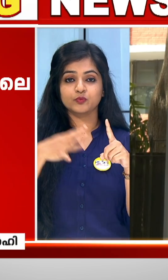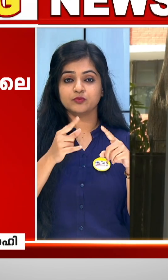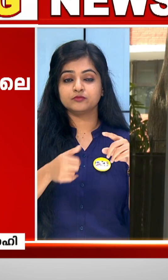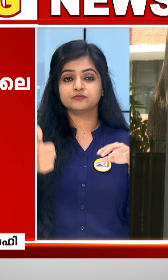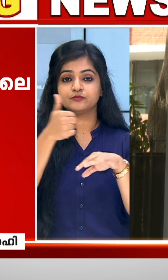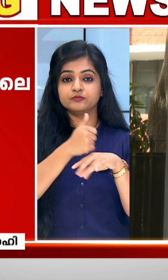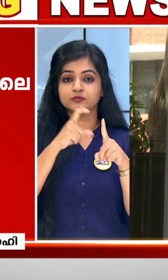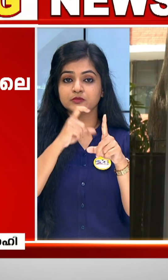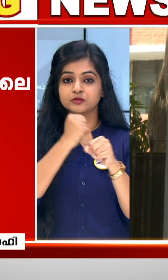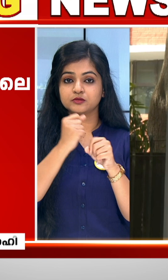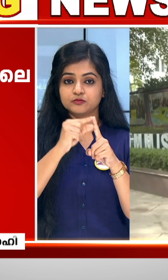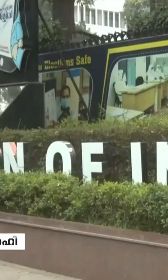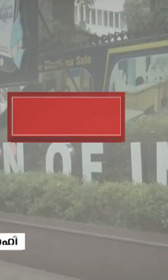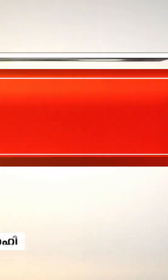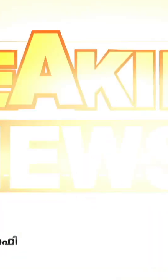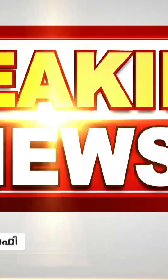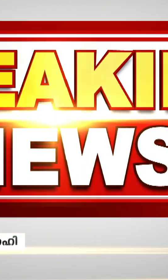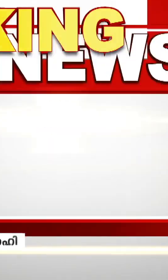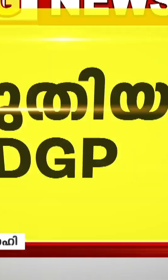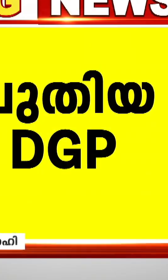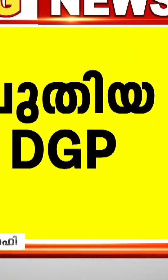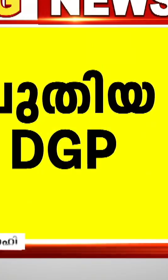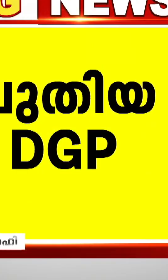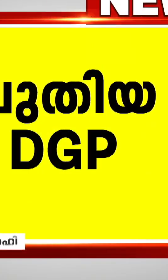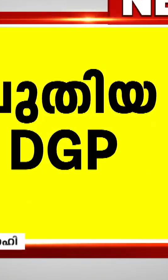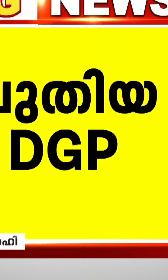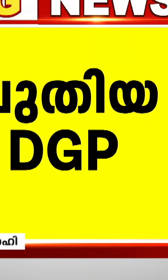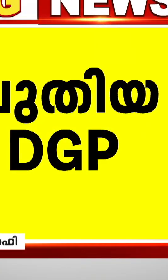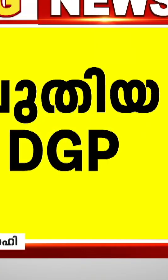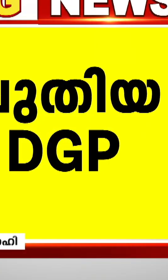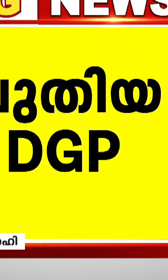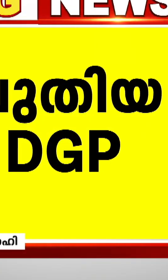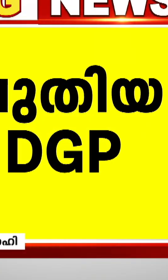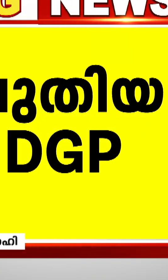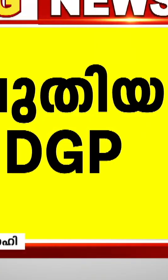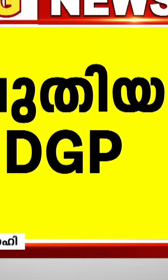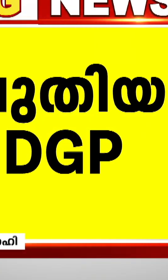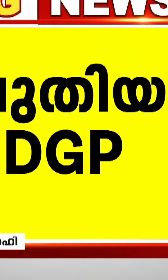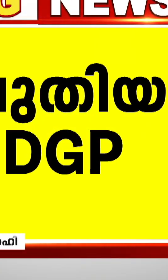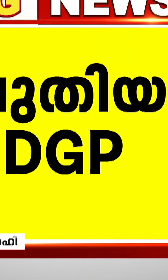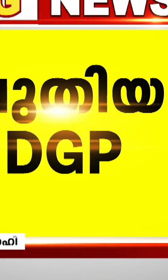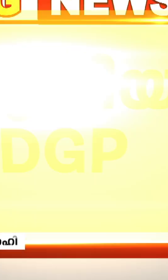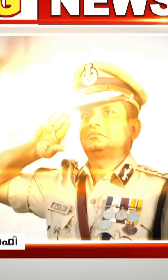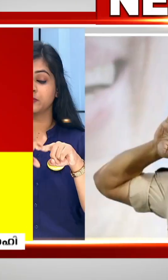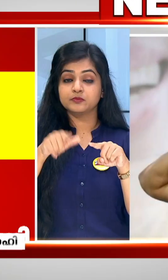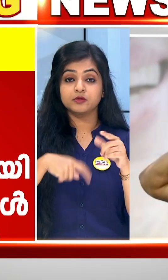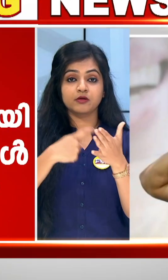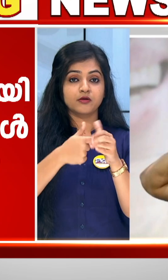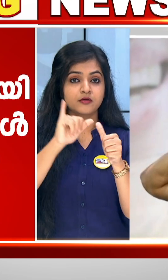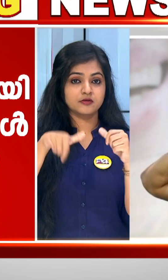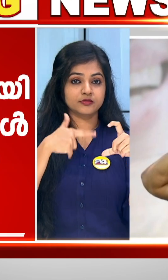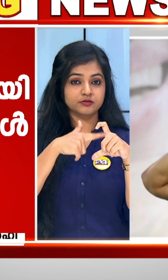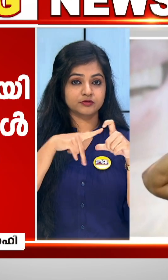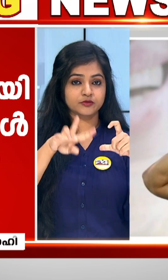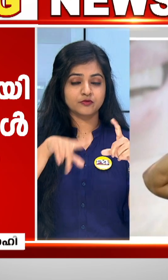ആയിട്ട് പ്രവർത്തിക്കാനായിട്ട് പോകുന്നത്. പശ്ചിമബംഗാളിൽ മമതാ ബാനർജി സർക്കാരിനെ സംബന്ധിച്ച് വലിയ തിരിച്ചടിയാണ് രാജീവ് കുമാർ DGP സ്ഥാനത്ത് നിന്ന്